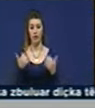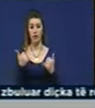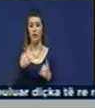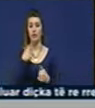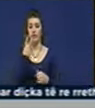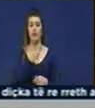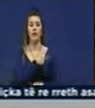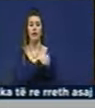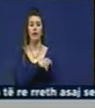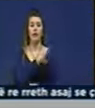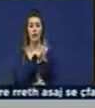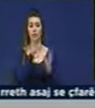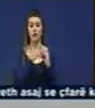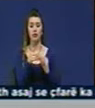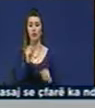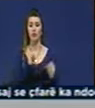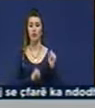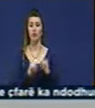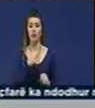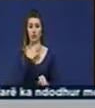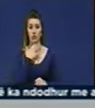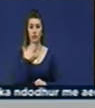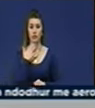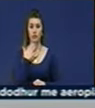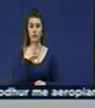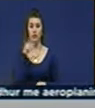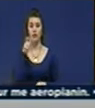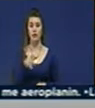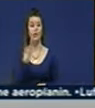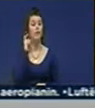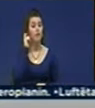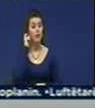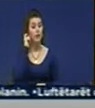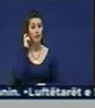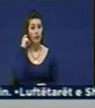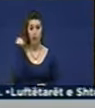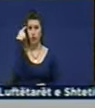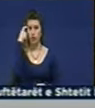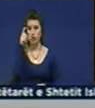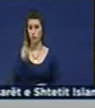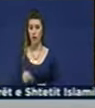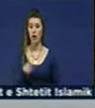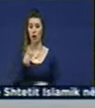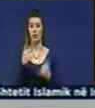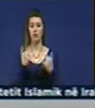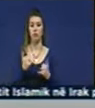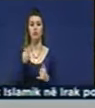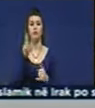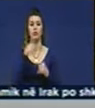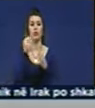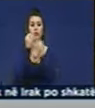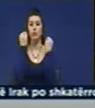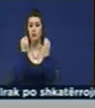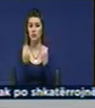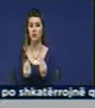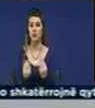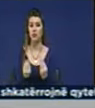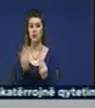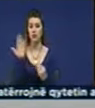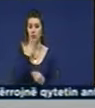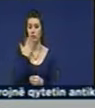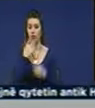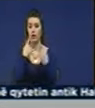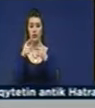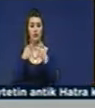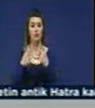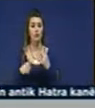dhe privilegji i madh i kohës që jetuam. Femra shqiptare e Malit të Zi sot është shkolluar. Kemi kuadra të profileve të